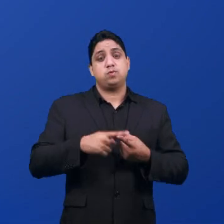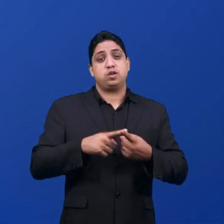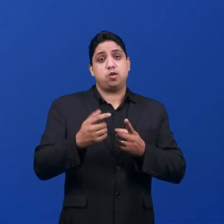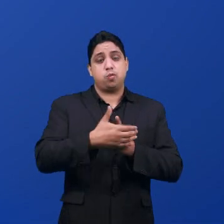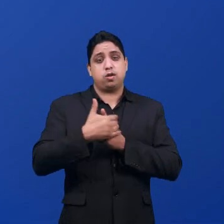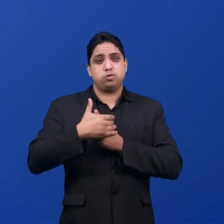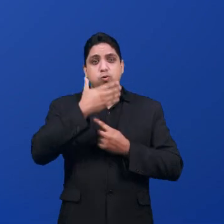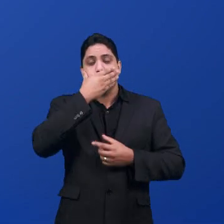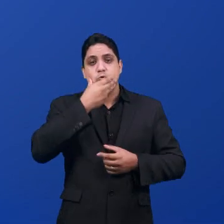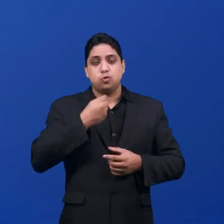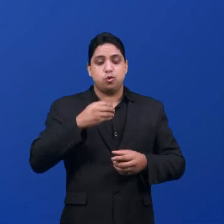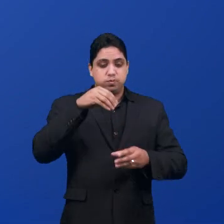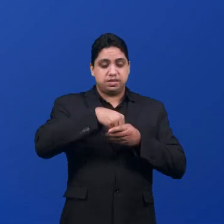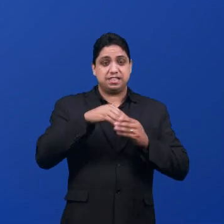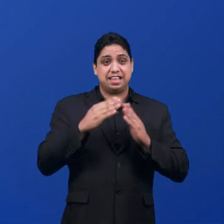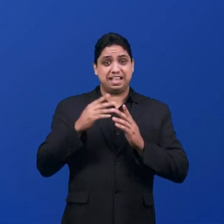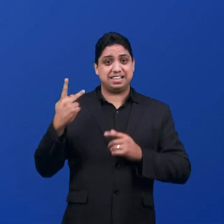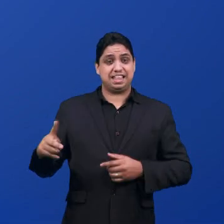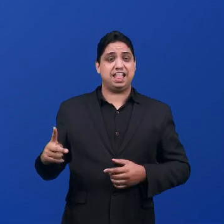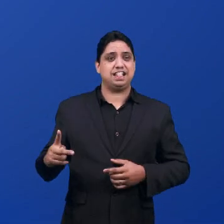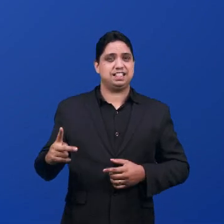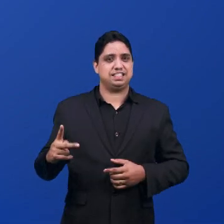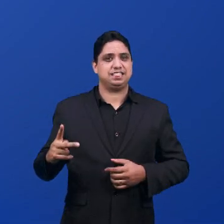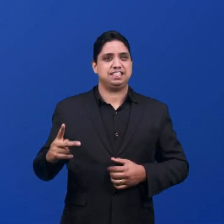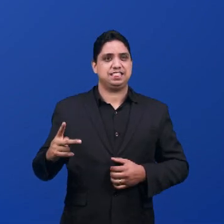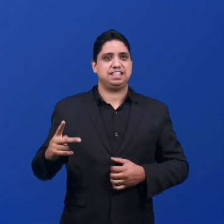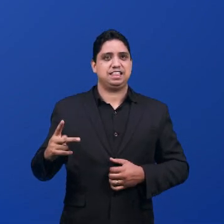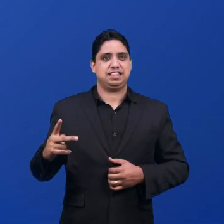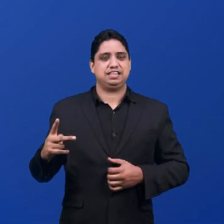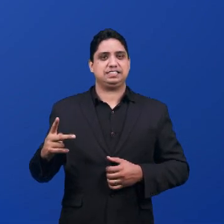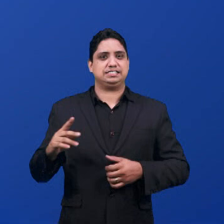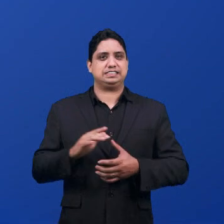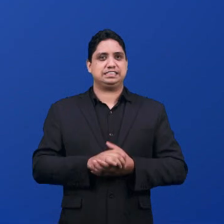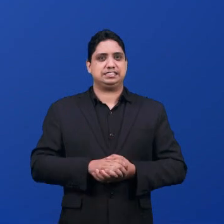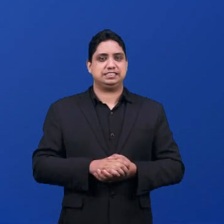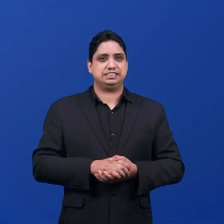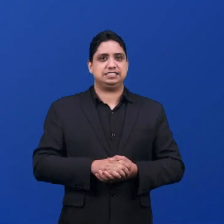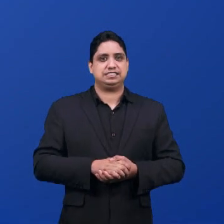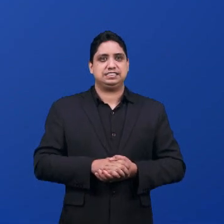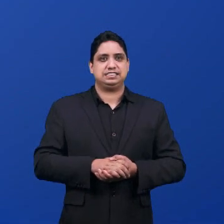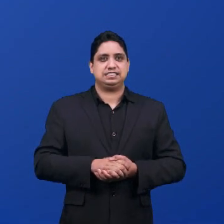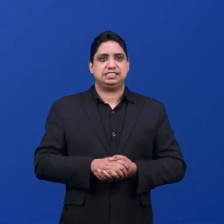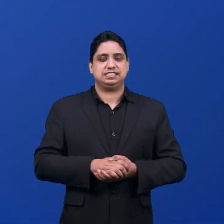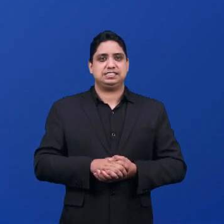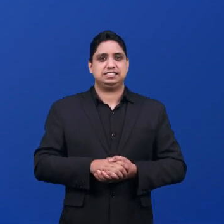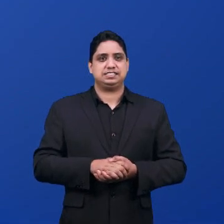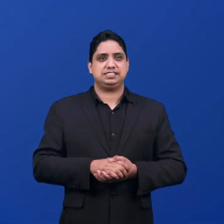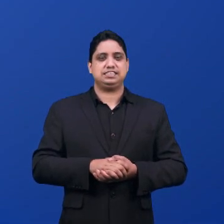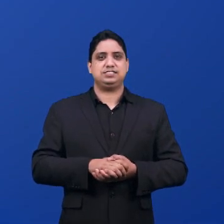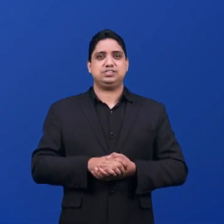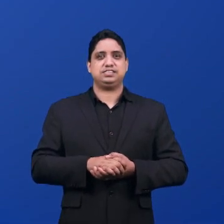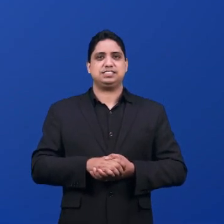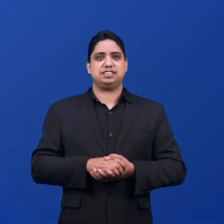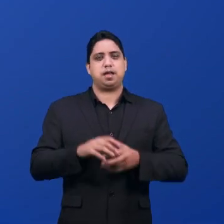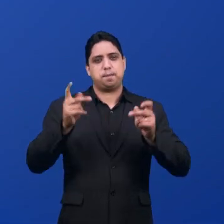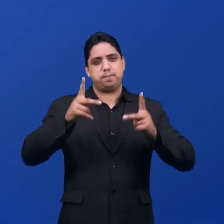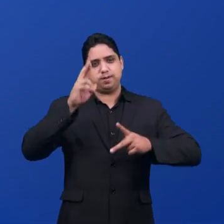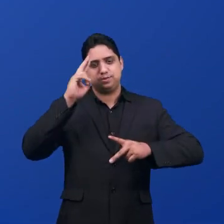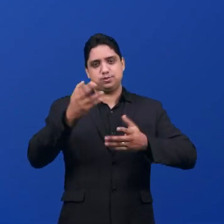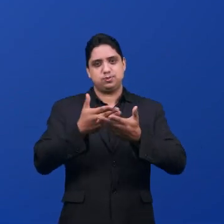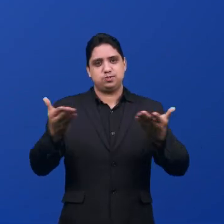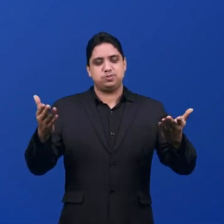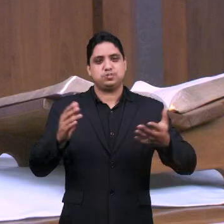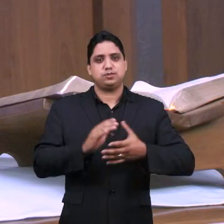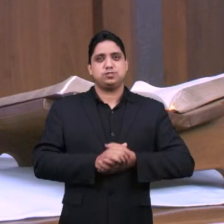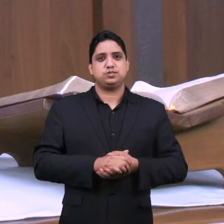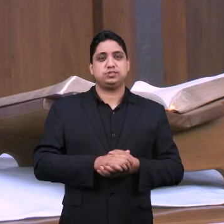d'Israël jusqu'au jour d'aujourd'hui parce qu'elle a caché les messagers que Josué avait envoyés pour espier